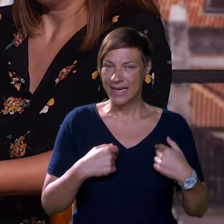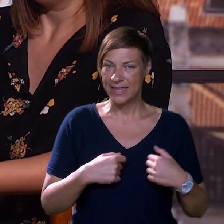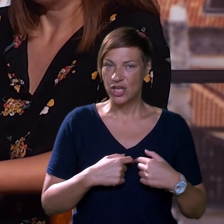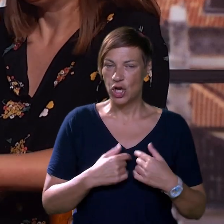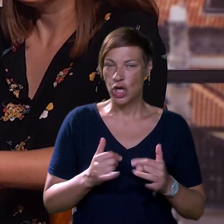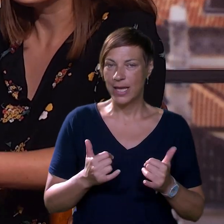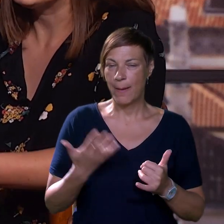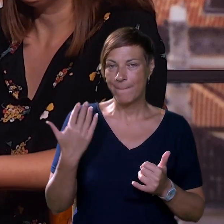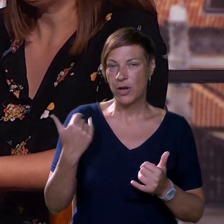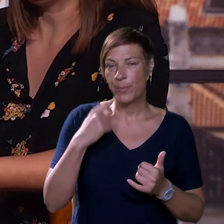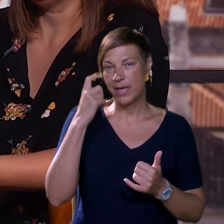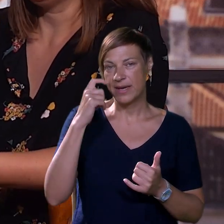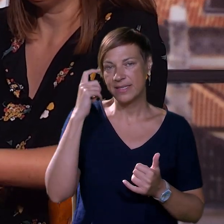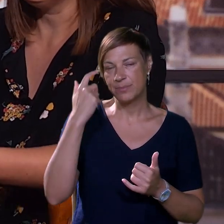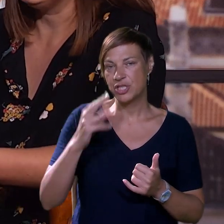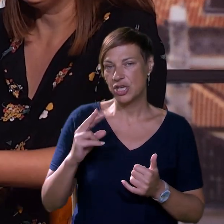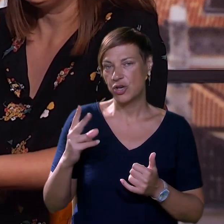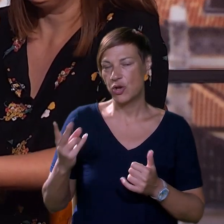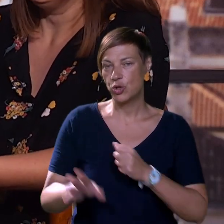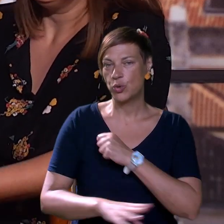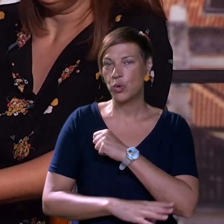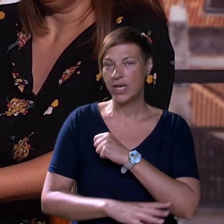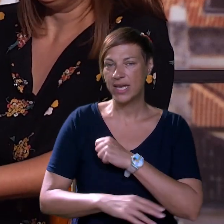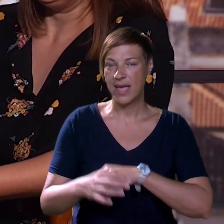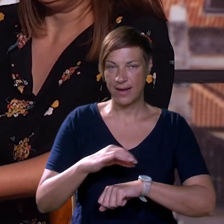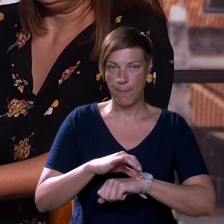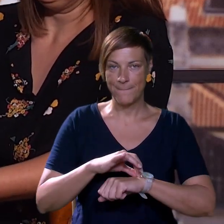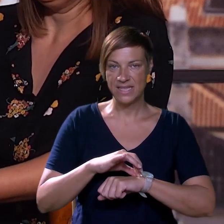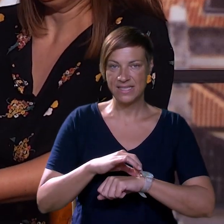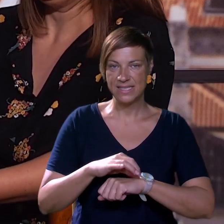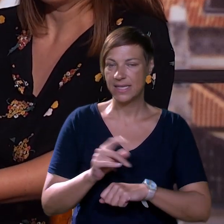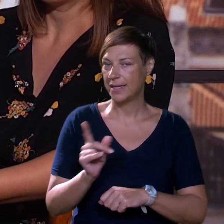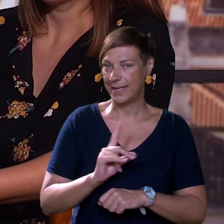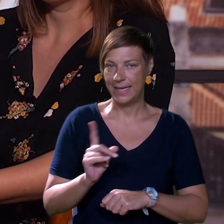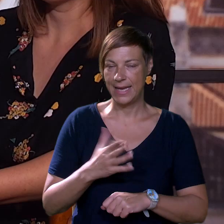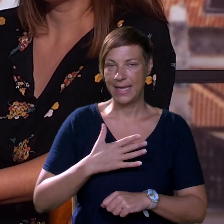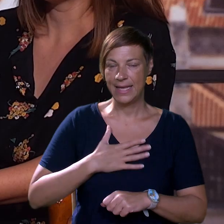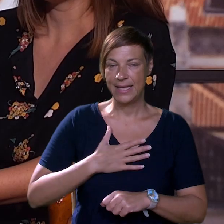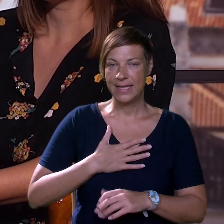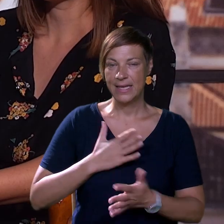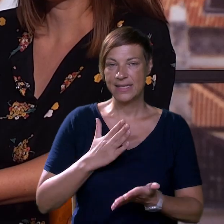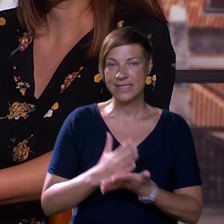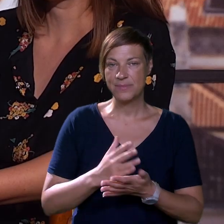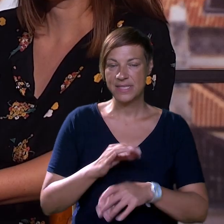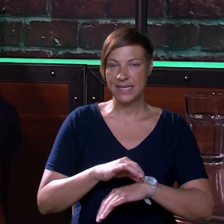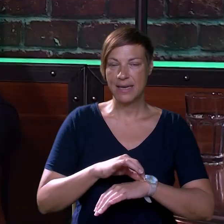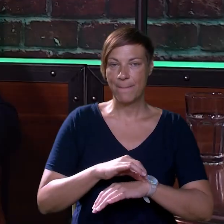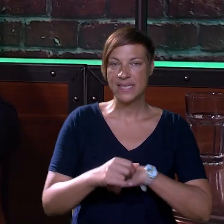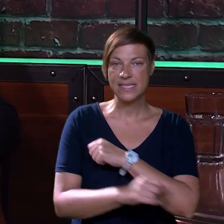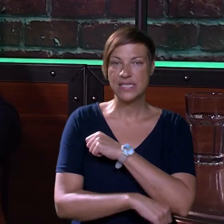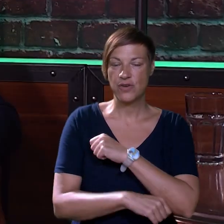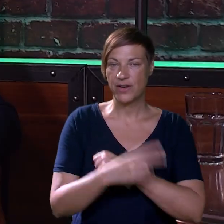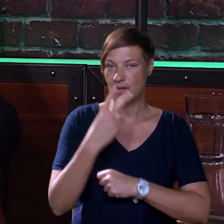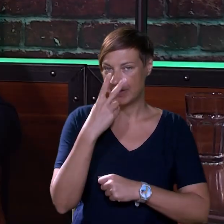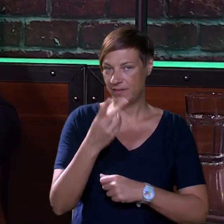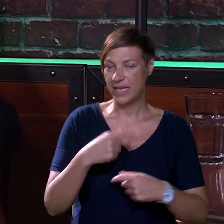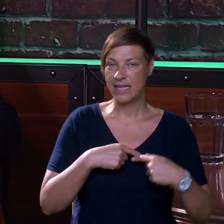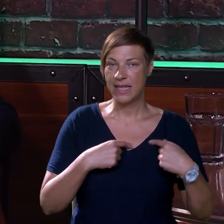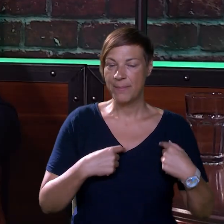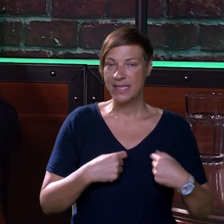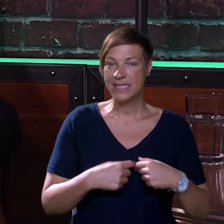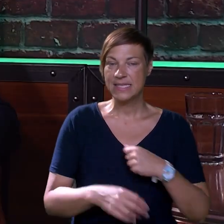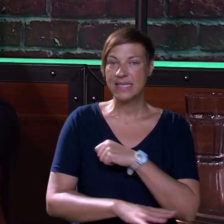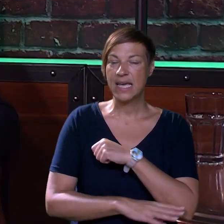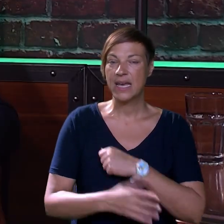bilo prije možda razmišljao o nekoj drugoj grani medicine? Ne, ja sam negdje sredinom medicinskog fakulteta vidio da je to jedna